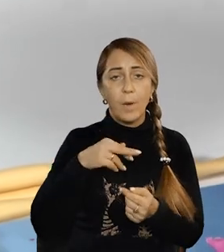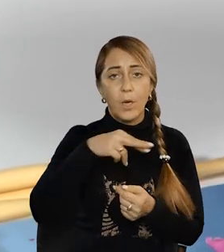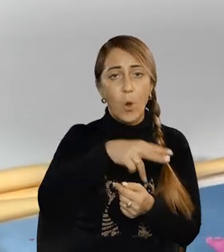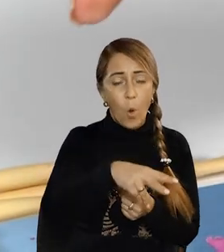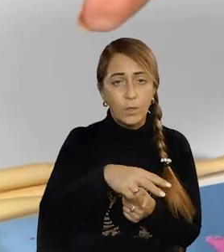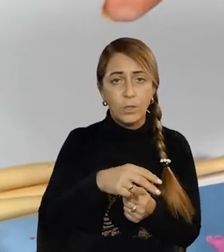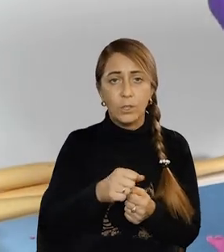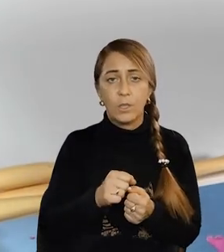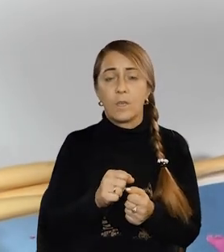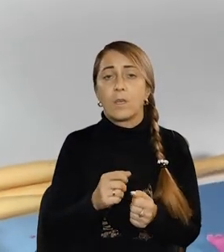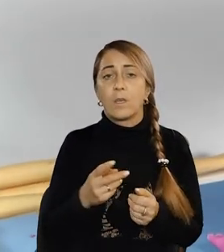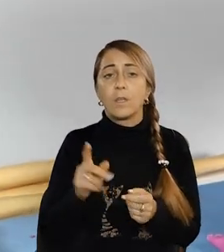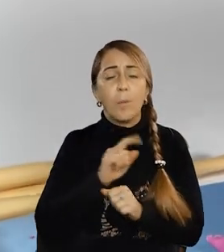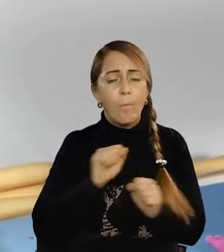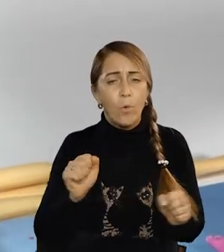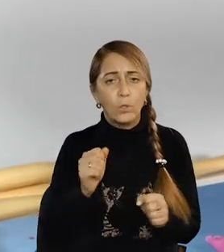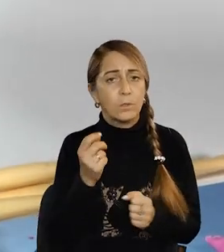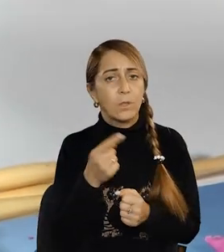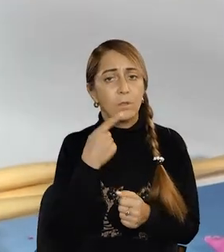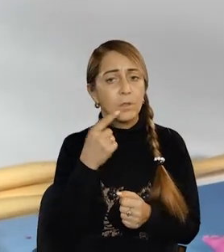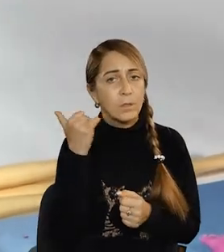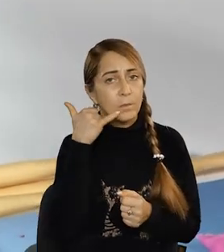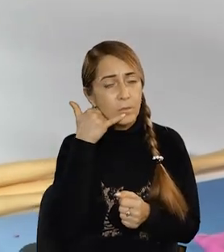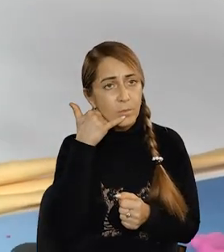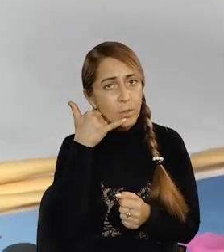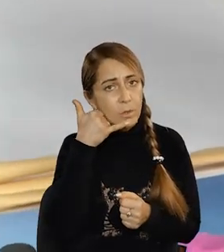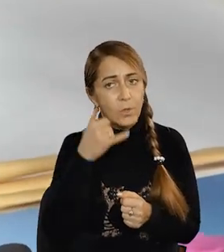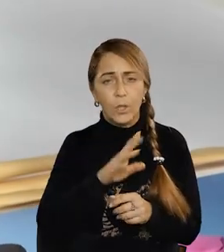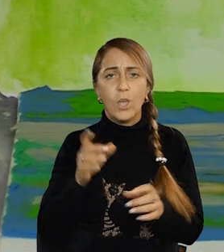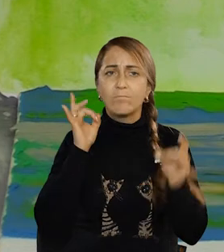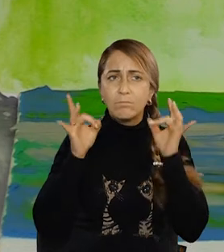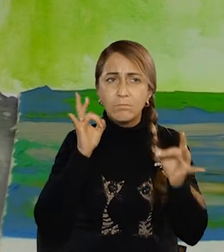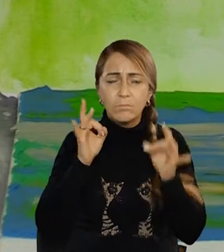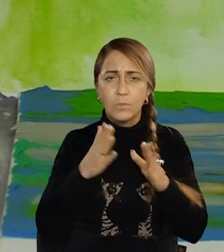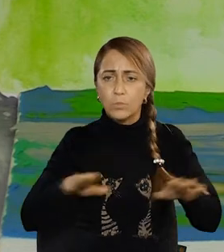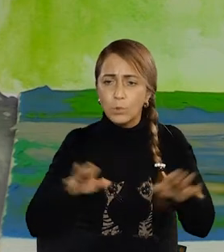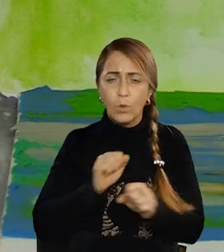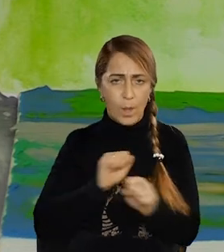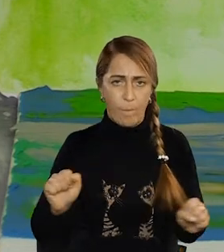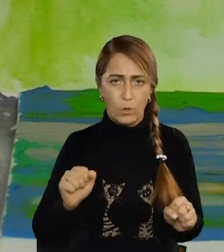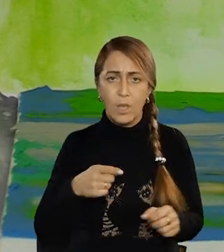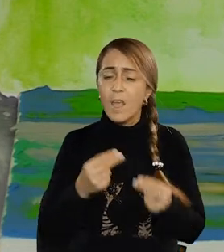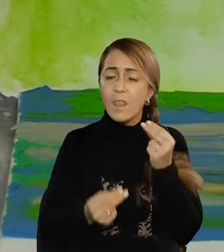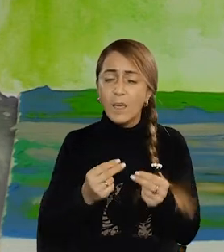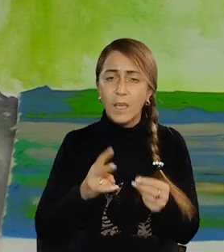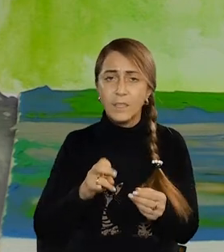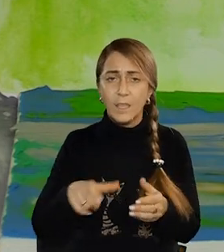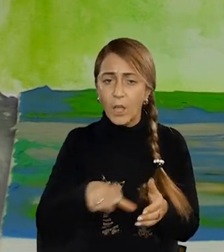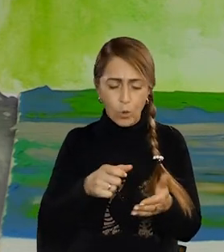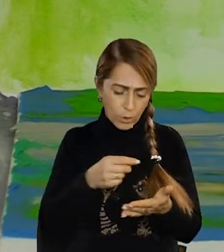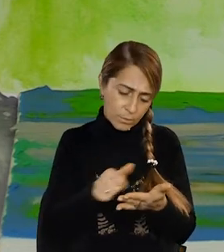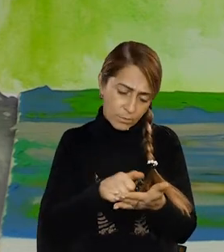не можна розмовляти по мобільному телефону чи слухати голосно музику в наушниках. І ніколи не грайся на дорозі, бо